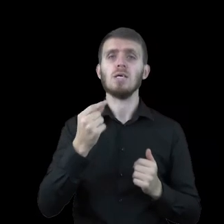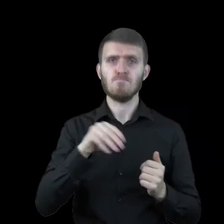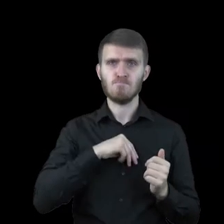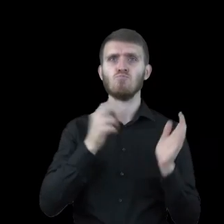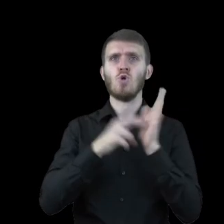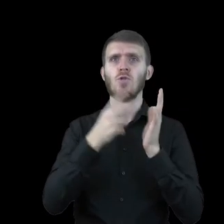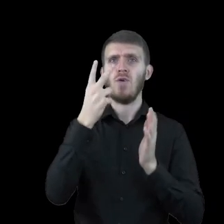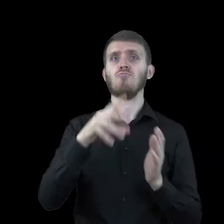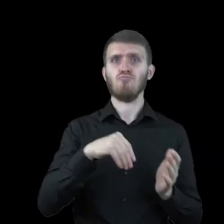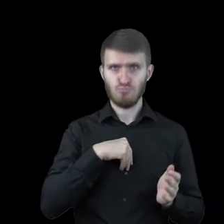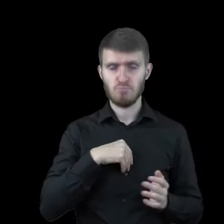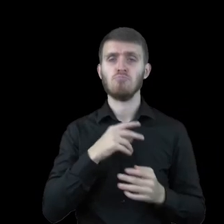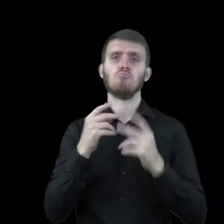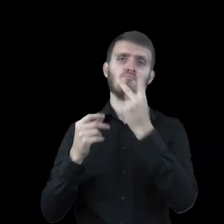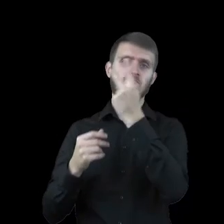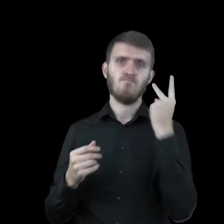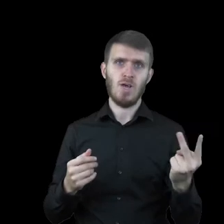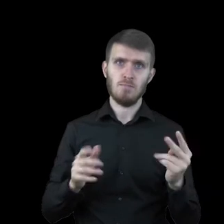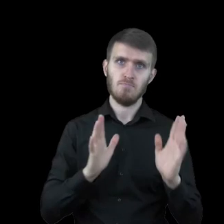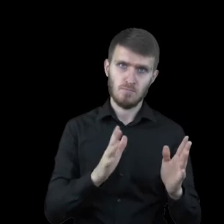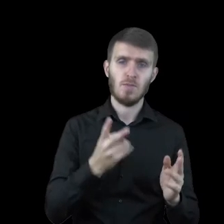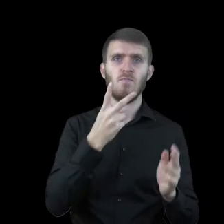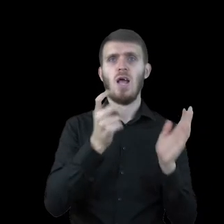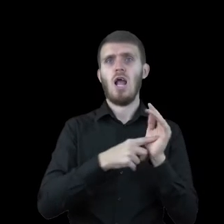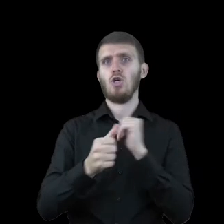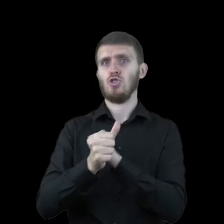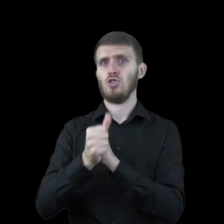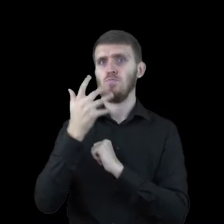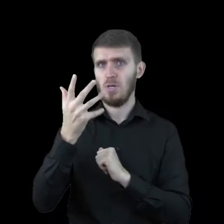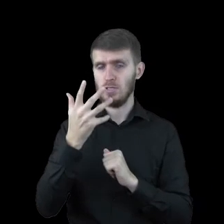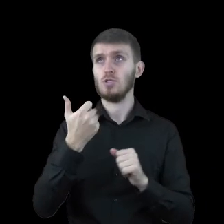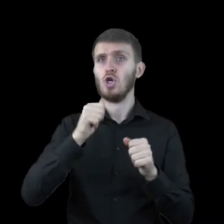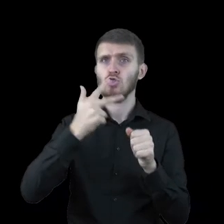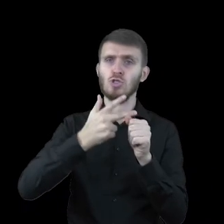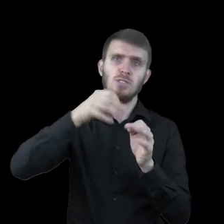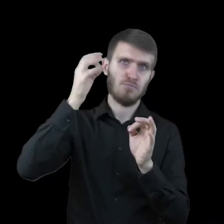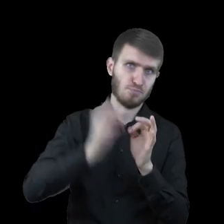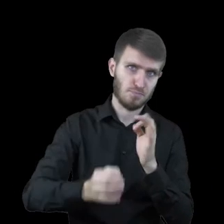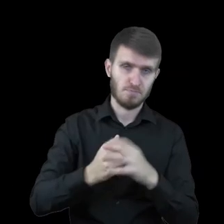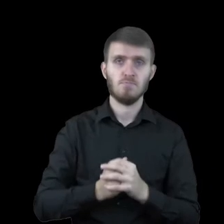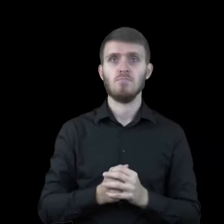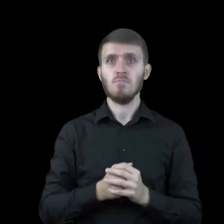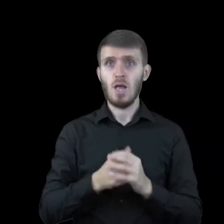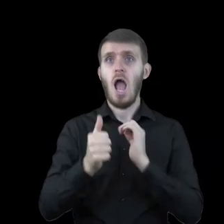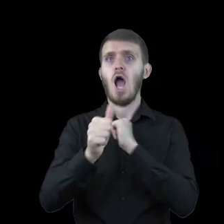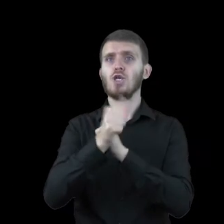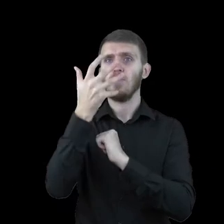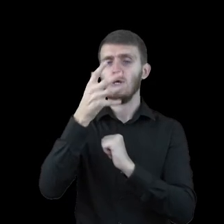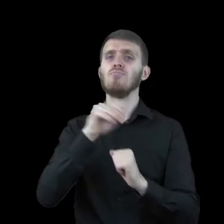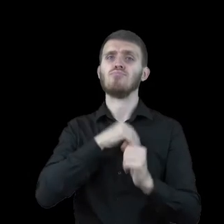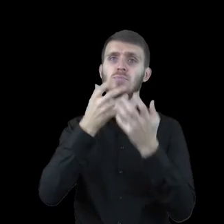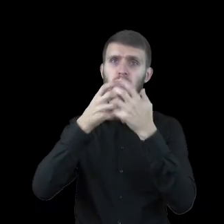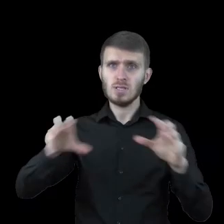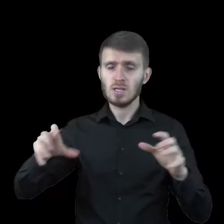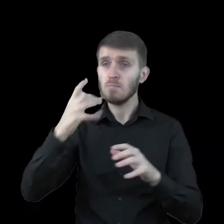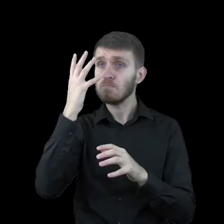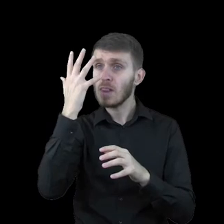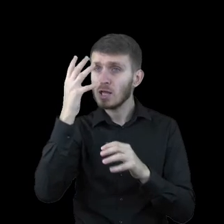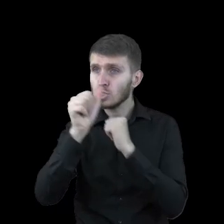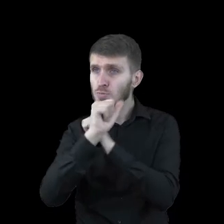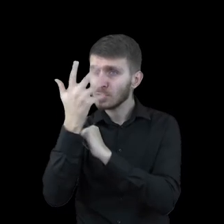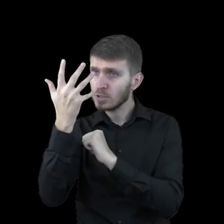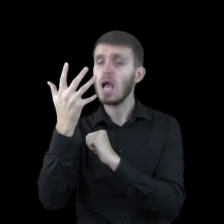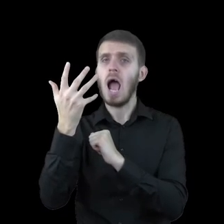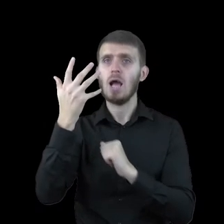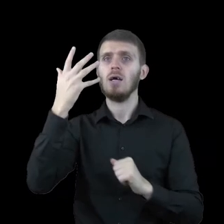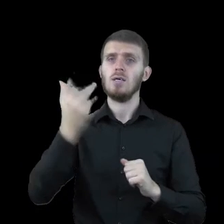liczba parzysta dzieli się przez 2. 2 razy 65 to 130. 65 tutaj występuje 5, więc na pewno